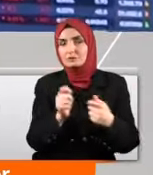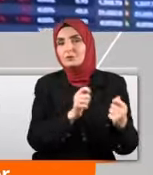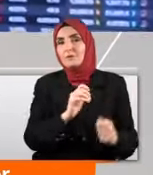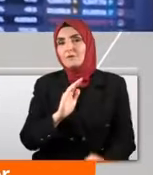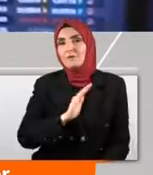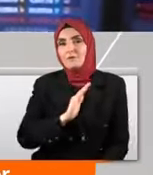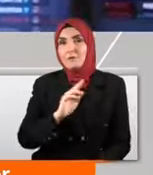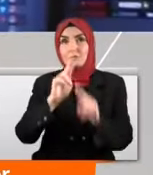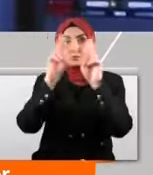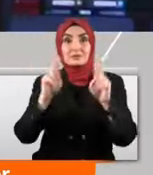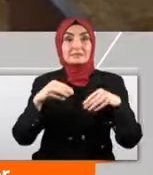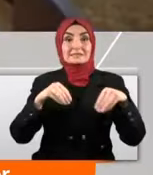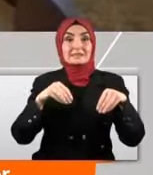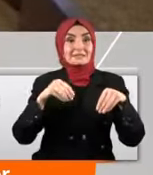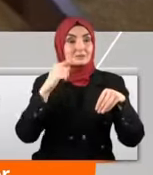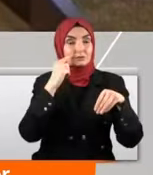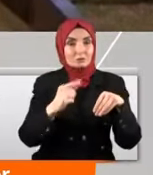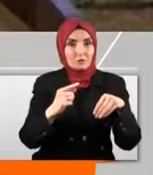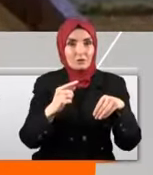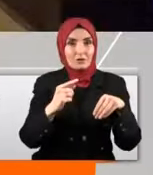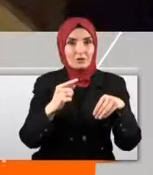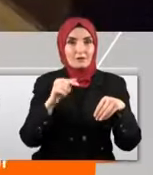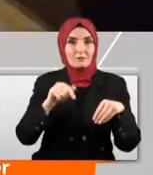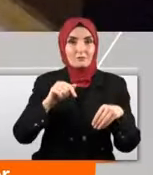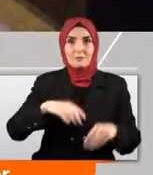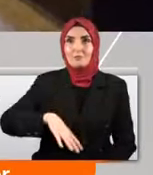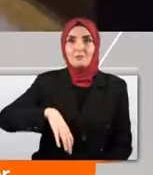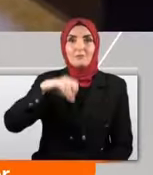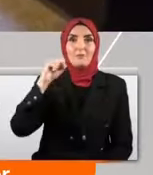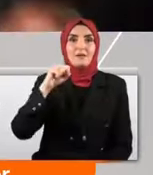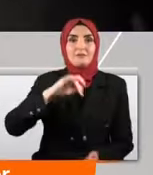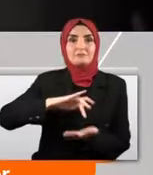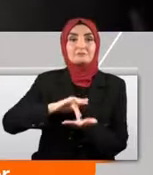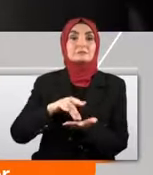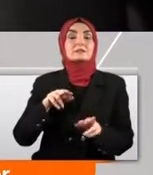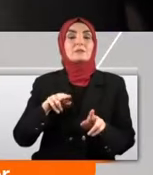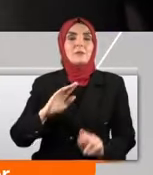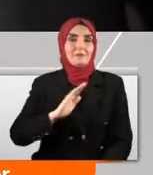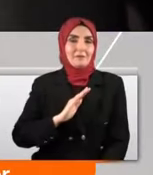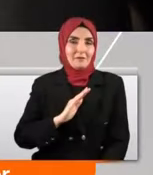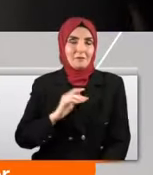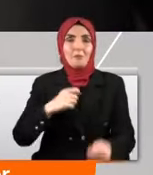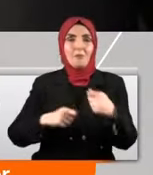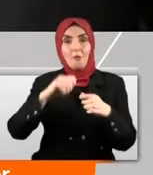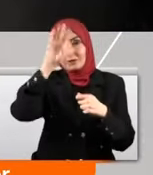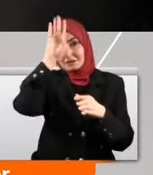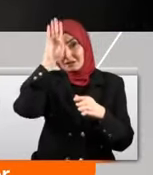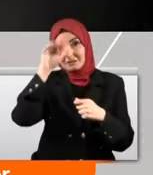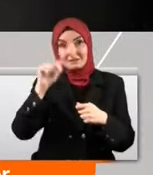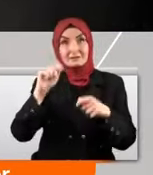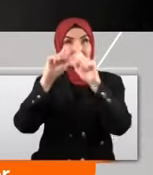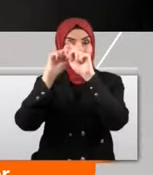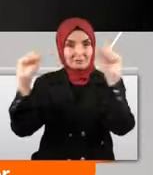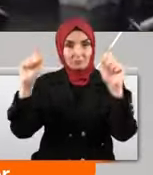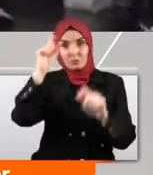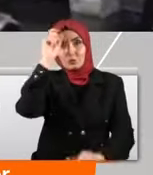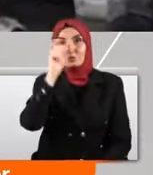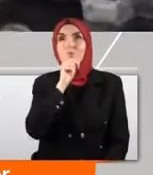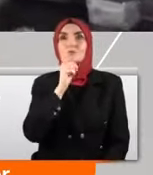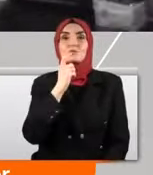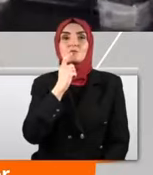açısından çekim merkezi vasfını koruyor. Borsa İstanbul'un Türkiye 100 yılı vizyonumuza